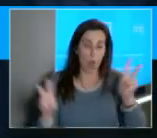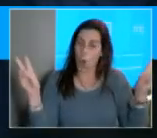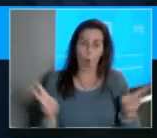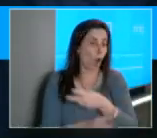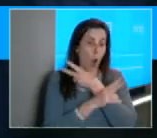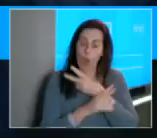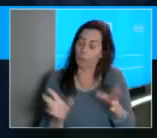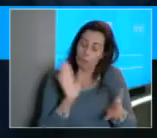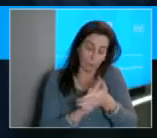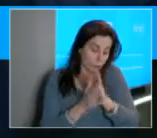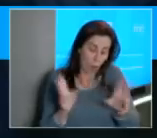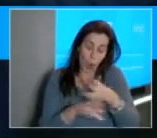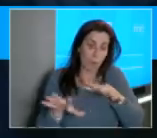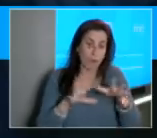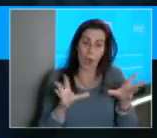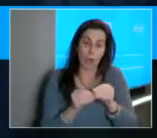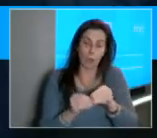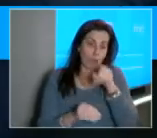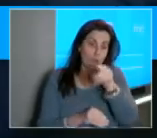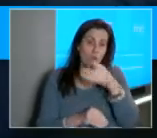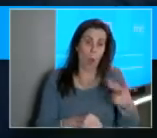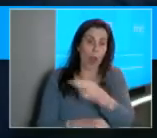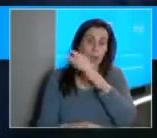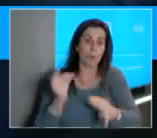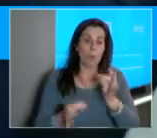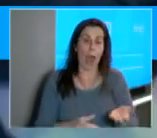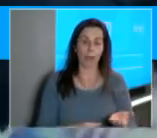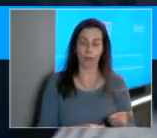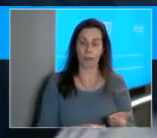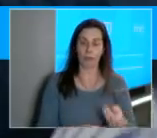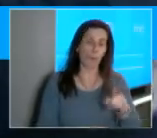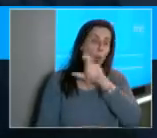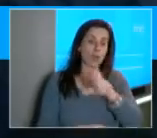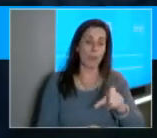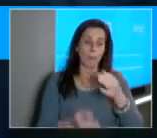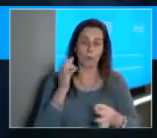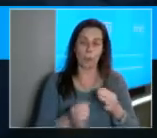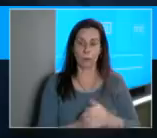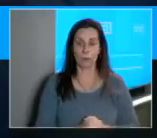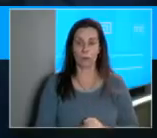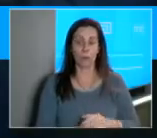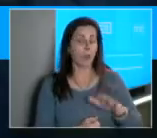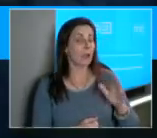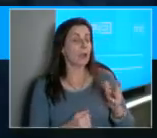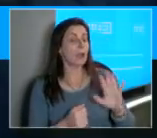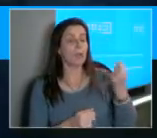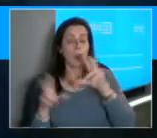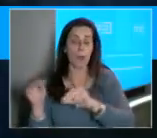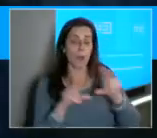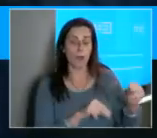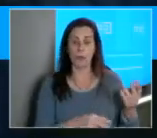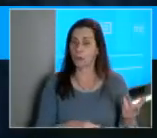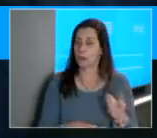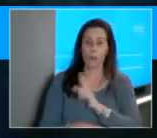יכולים ללכת לשבת בממשלה שהעומד בראשה יושב גם על ספסל הנאשמים. זה לא יהיה, זה לא יהיה. זה יהיה עם כל ליכודניק